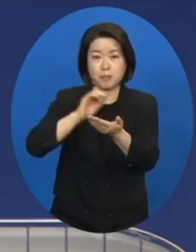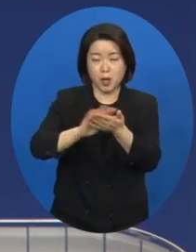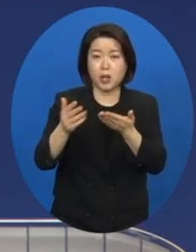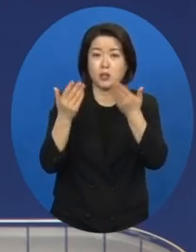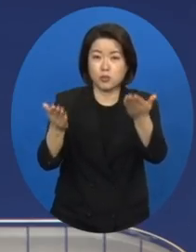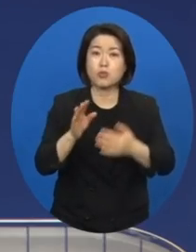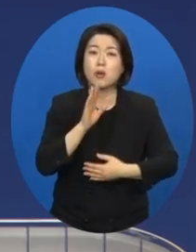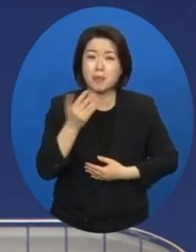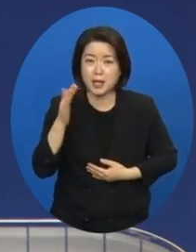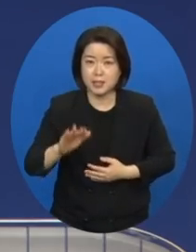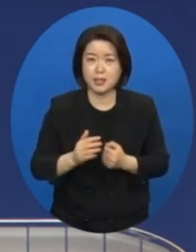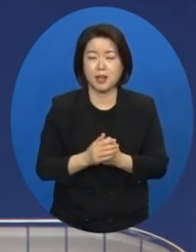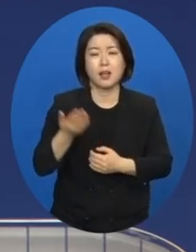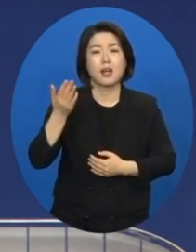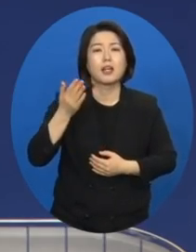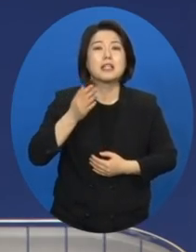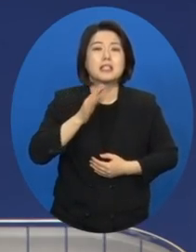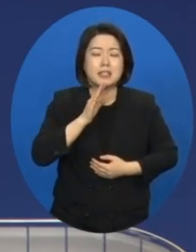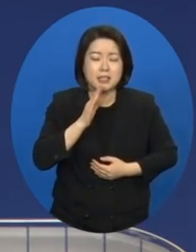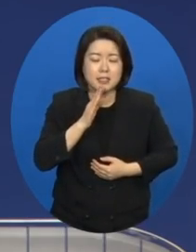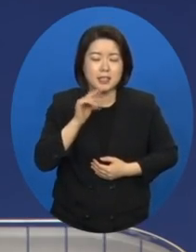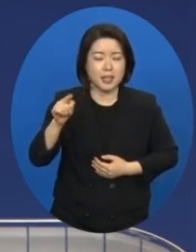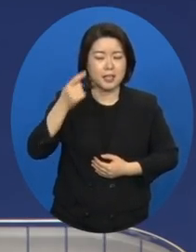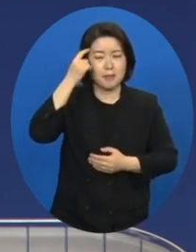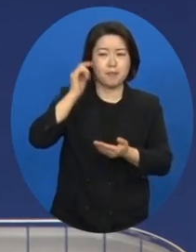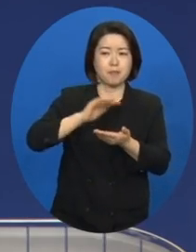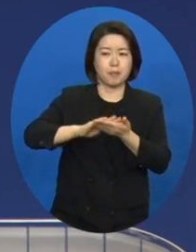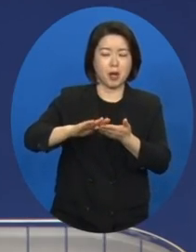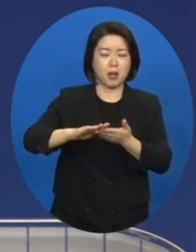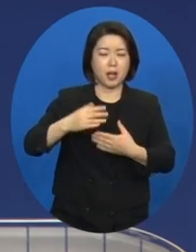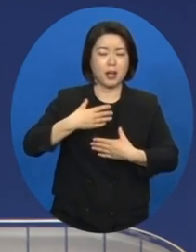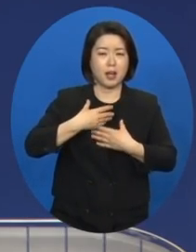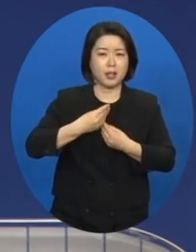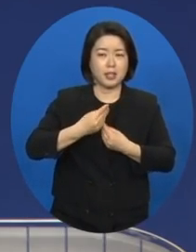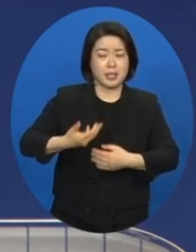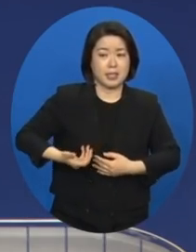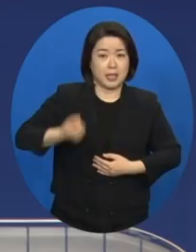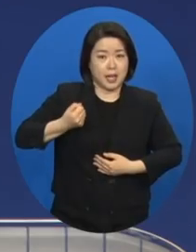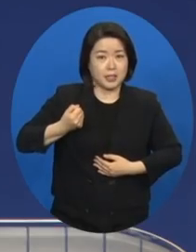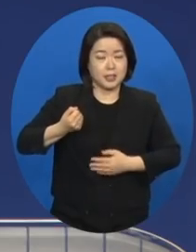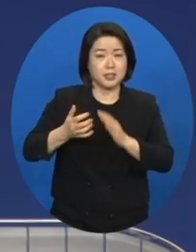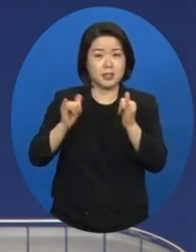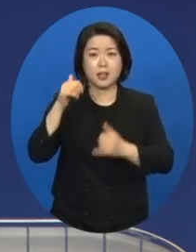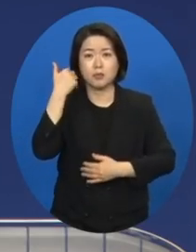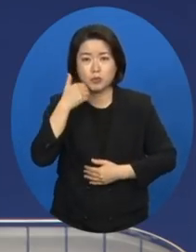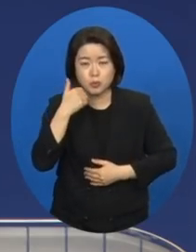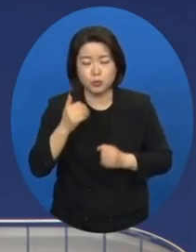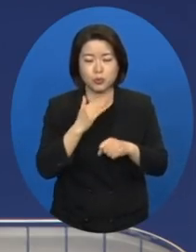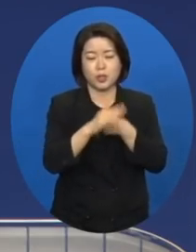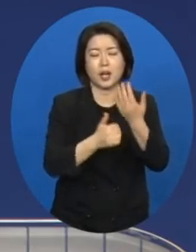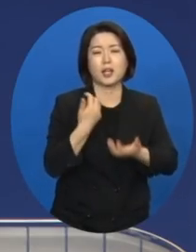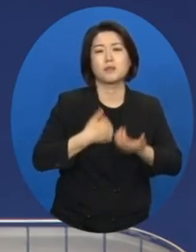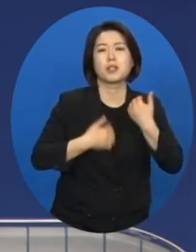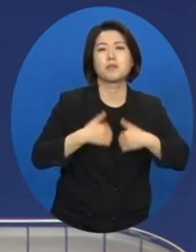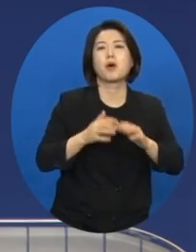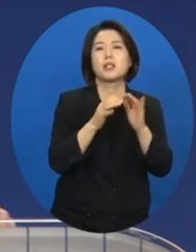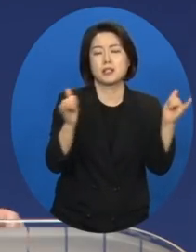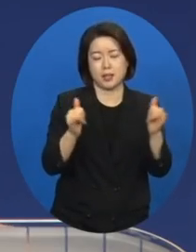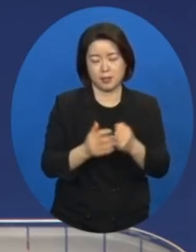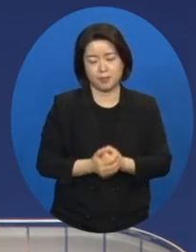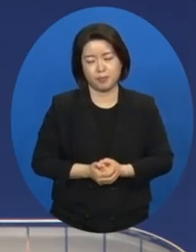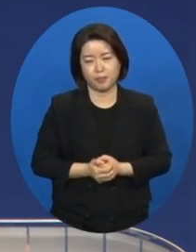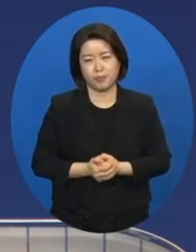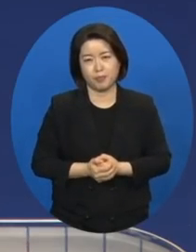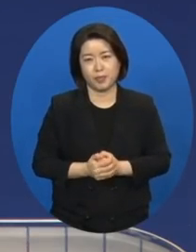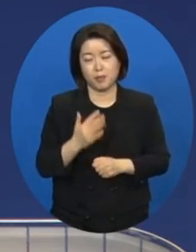그러나 이 평화가 진짜 평강이 자기 것이 되는 사람들은 누구냐면 하나님이 기뻐하신 사람들이라는 거예요. 그러면 하나님이